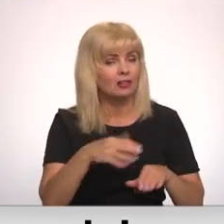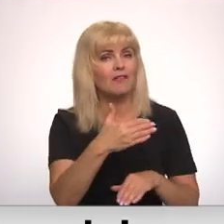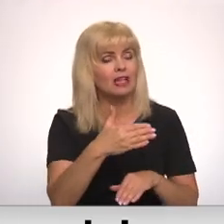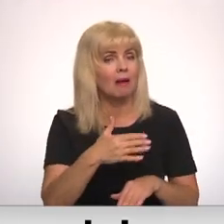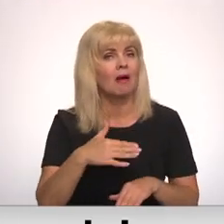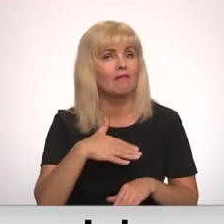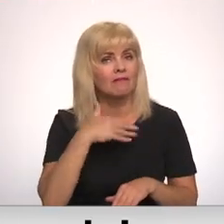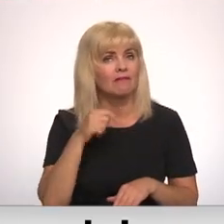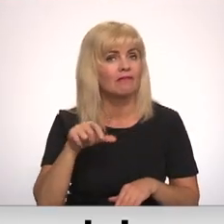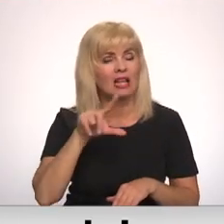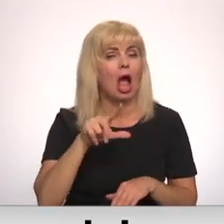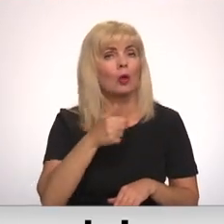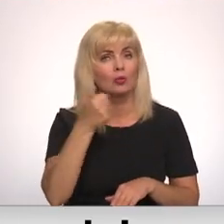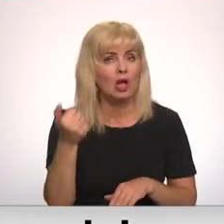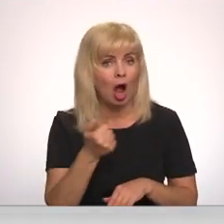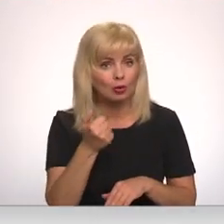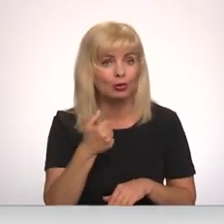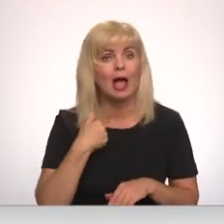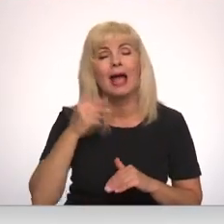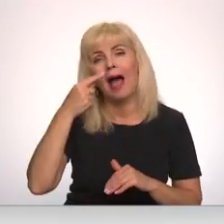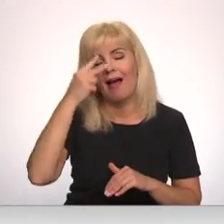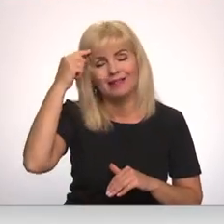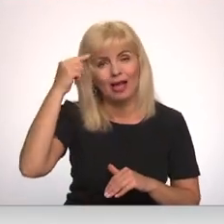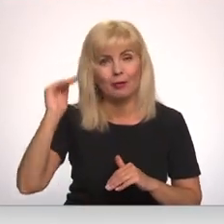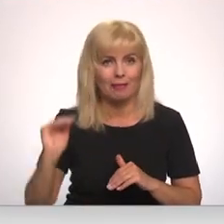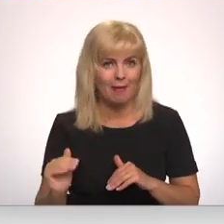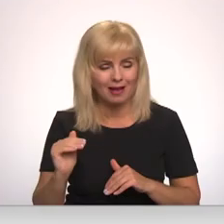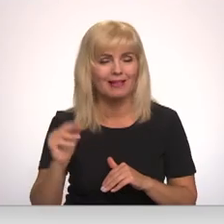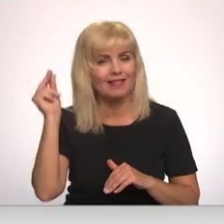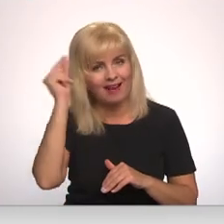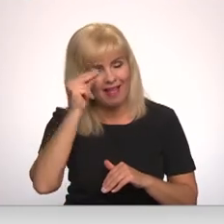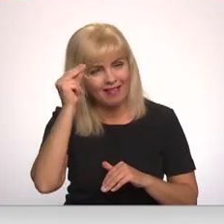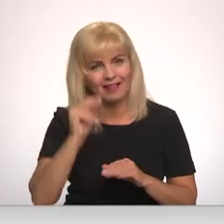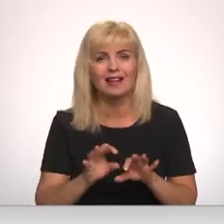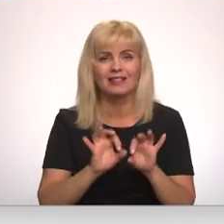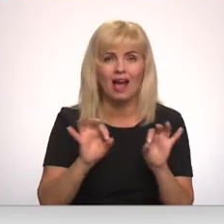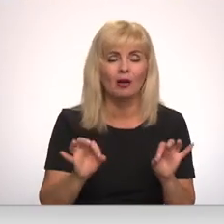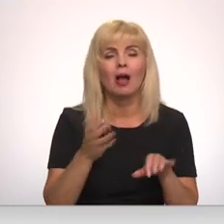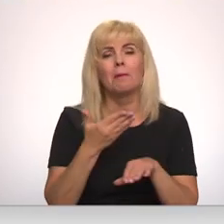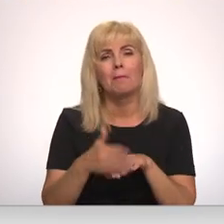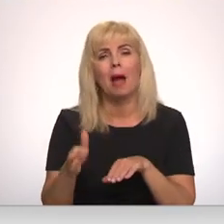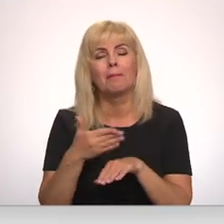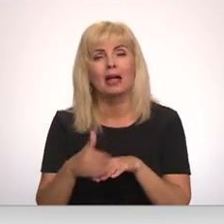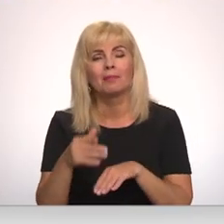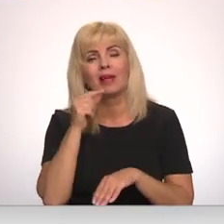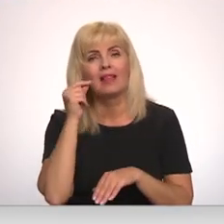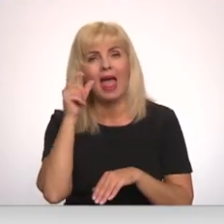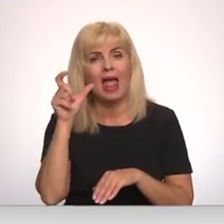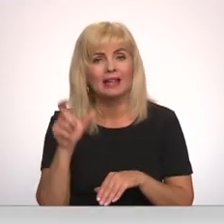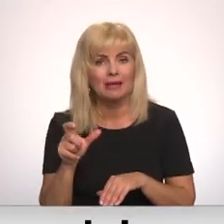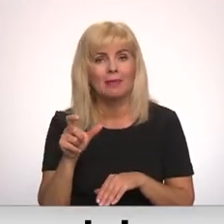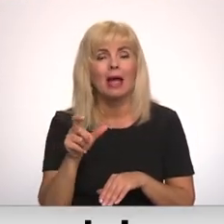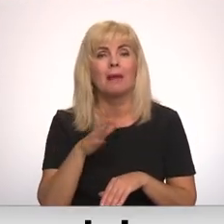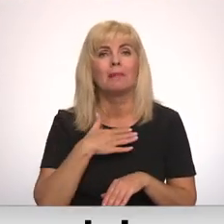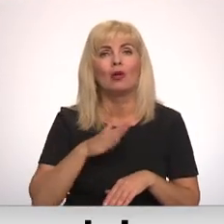gadus. Kad es vēl biju mazs ķipars un sāku trenēties jau kad pamazām, kad tētim biju